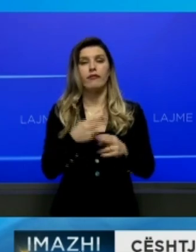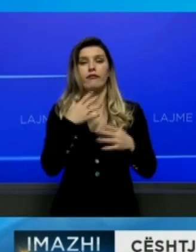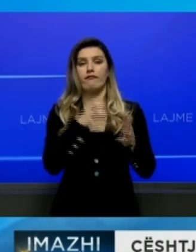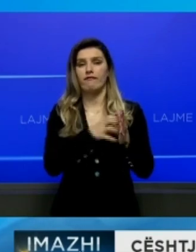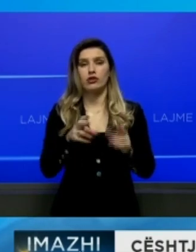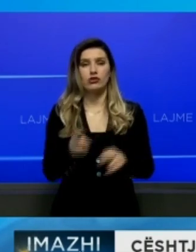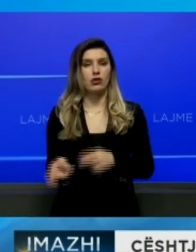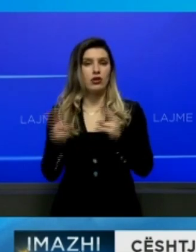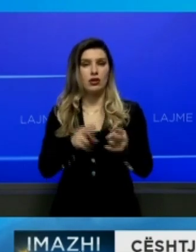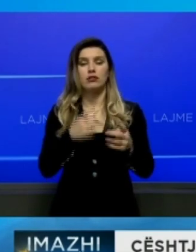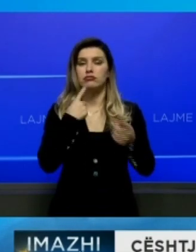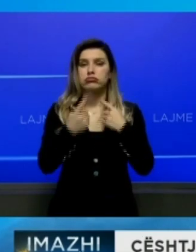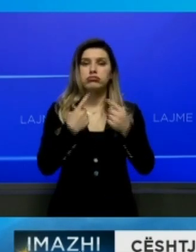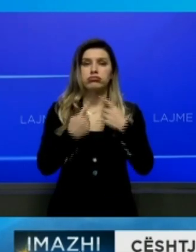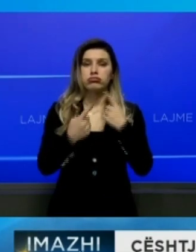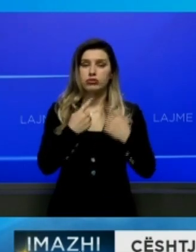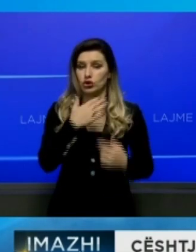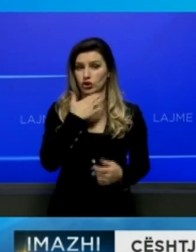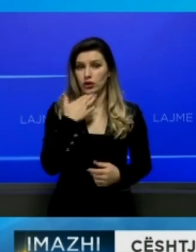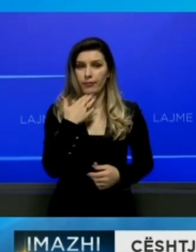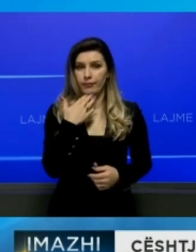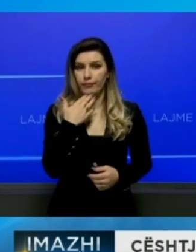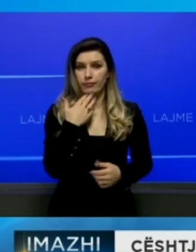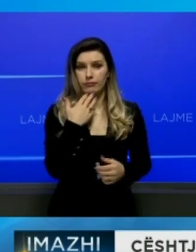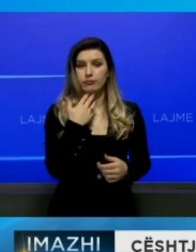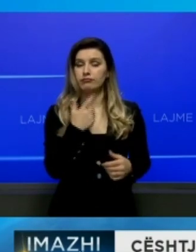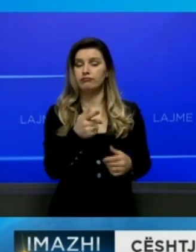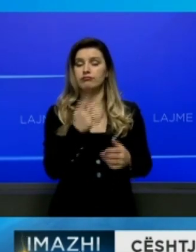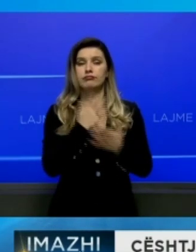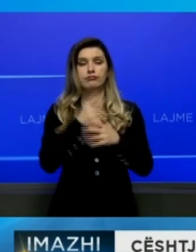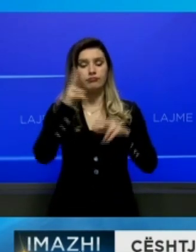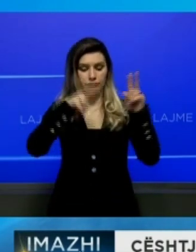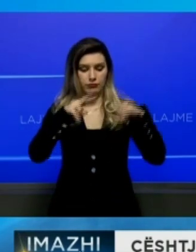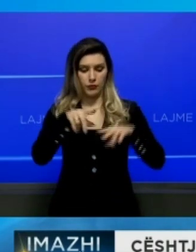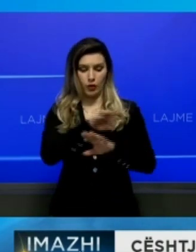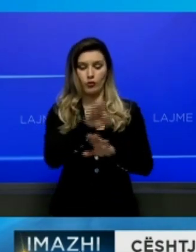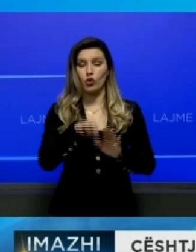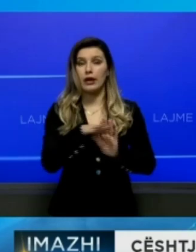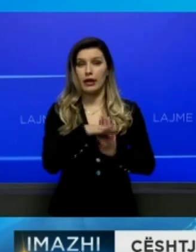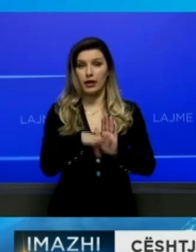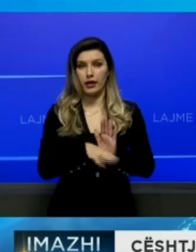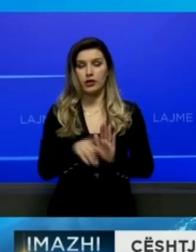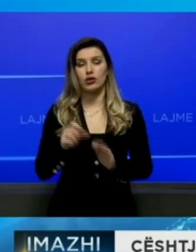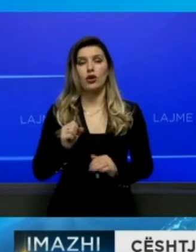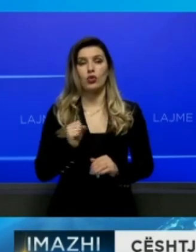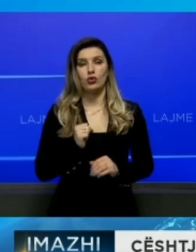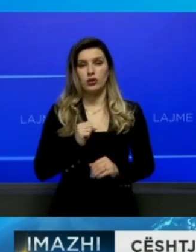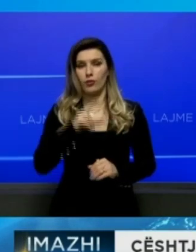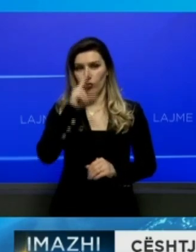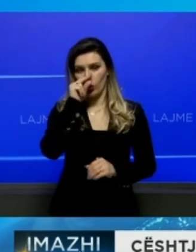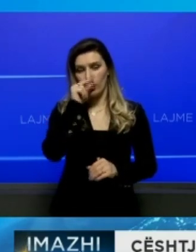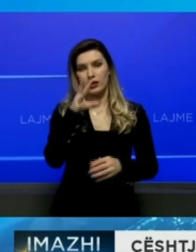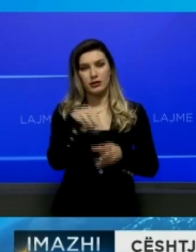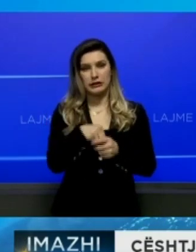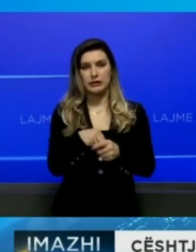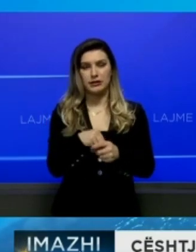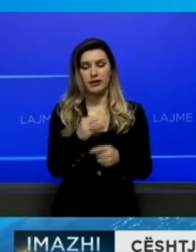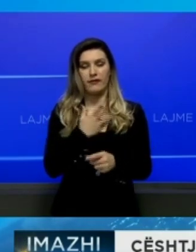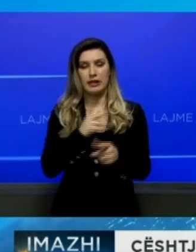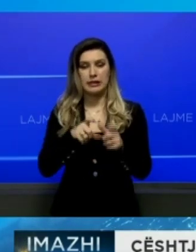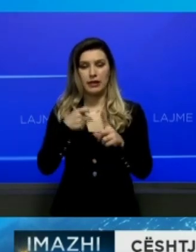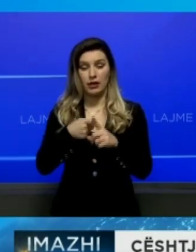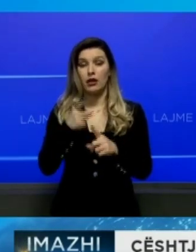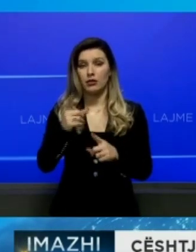Kuvendit dhe Mbikëqyrjen e Agjencisë kundër Korrupsionit. Derisa është çrtuar projekt ligji për policinë ushtarake të Forcës së Sigurisë së Kosovës,